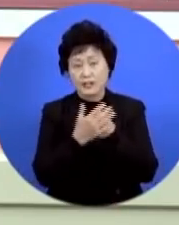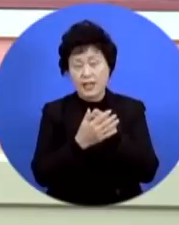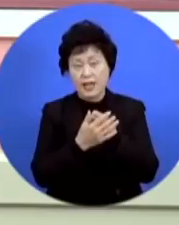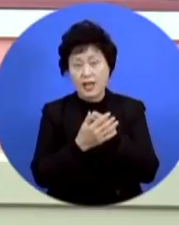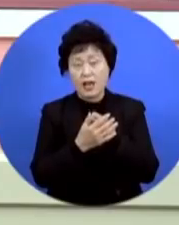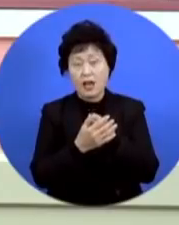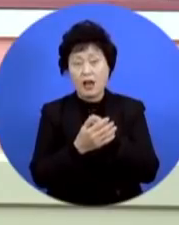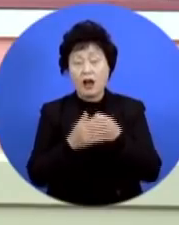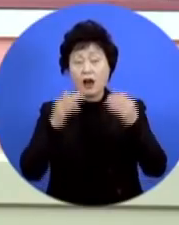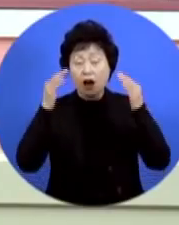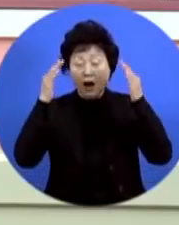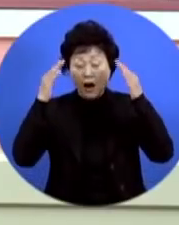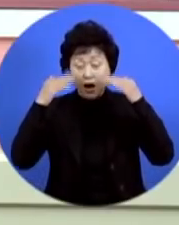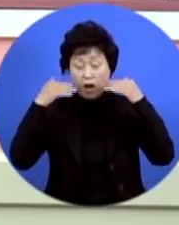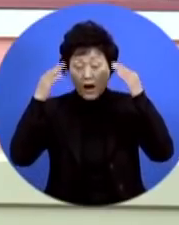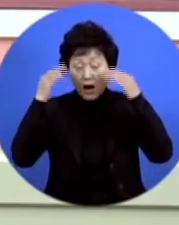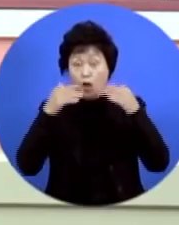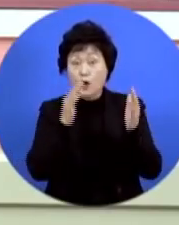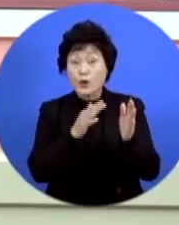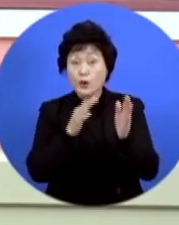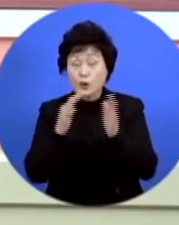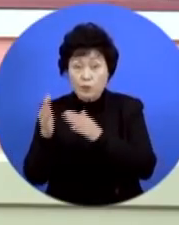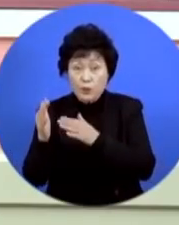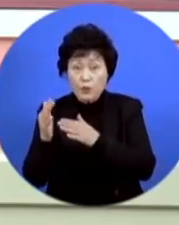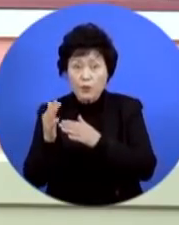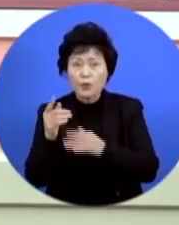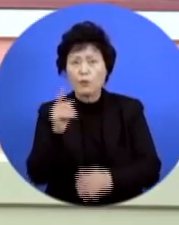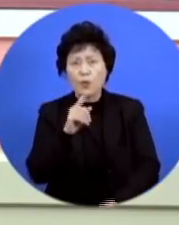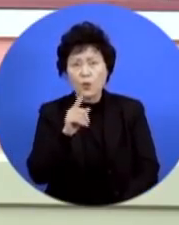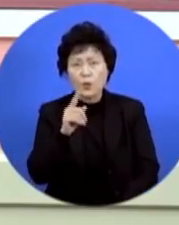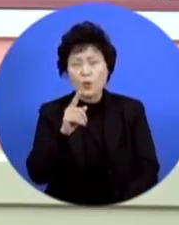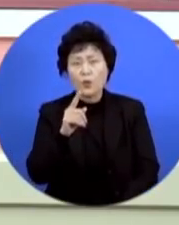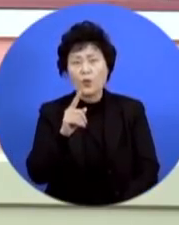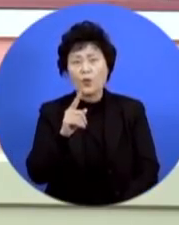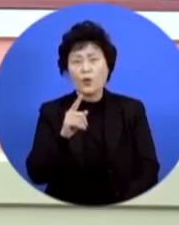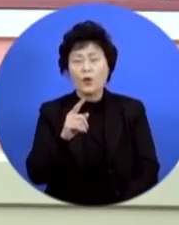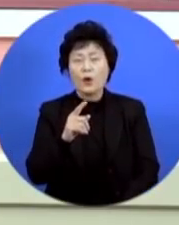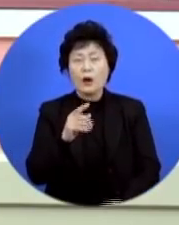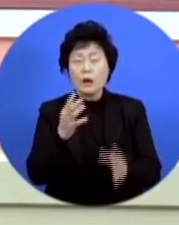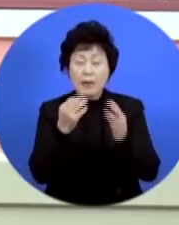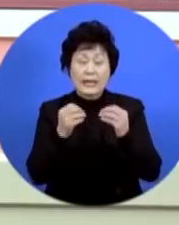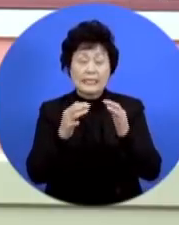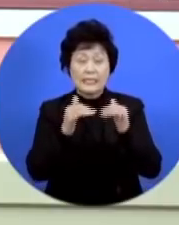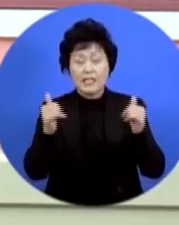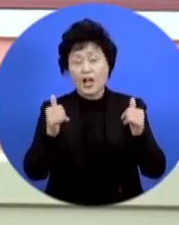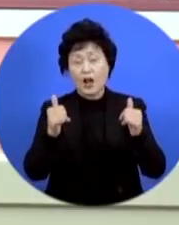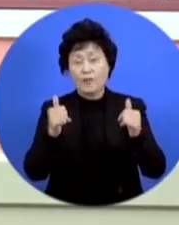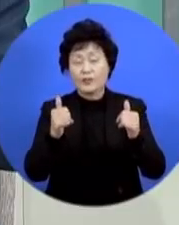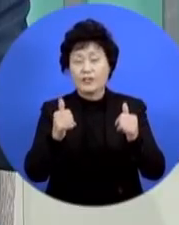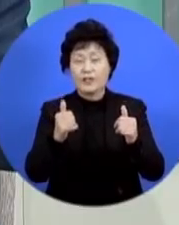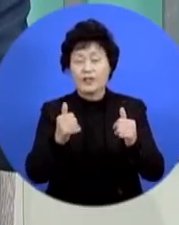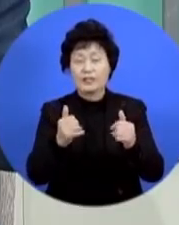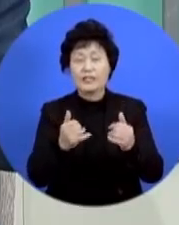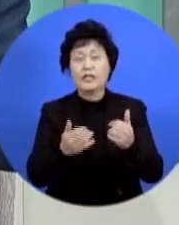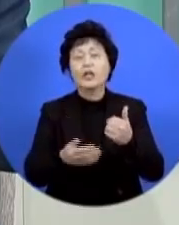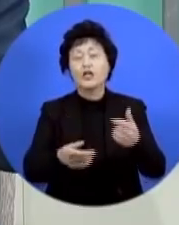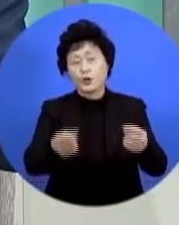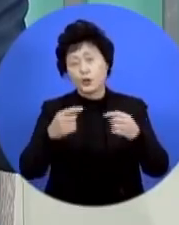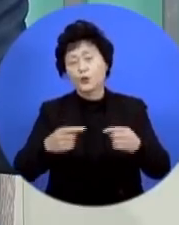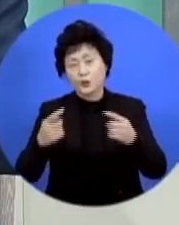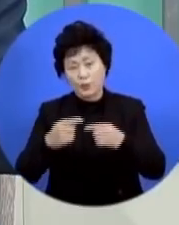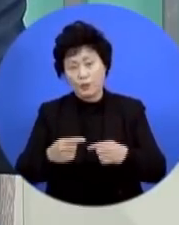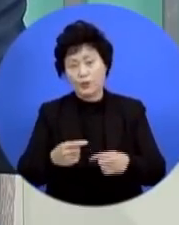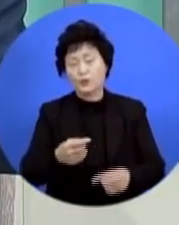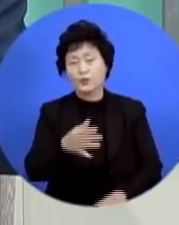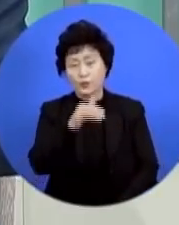딱 나오면서 타이밍이 또 타이밍이다 보니까 많은 분들이 아주 굉장히 호응을 많이 해주셨어요. 코로나 바이러스 때문에 우리가